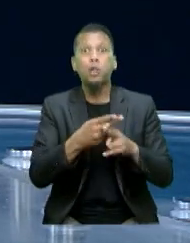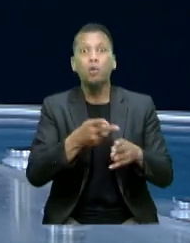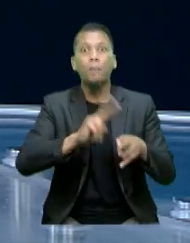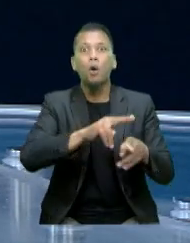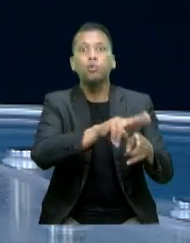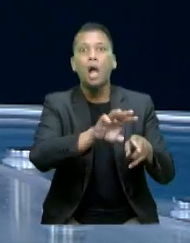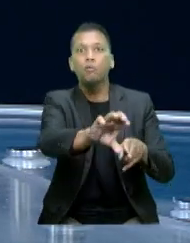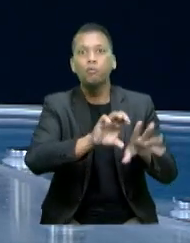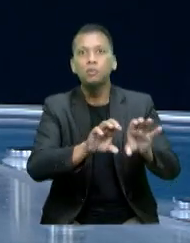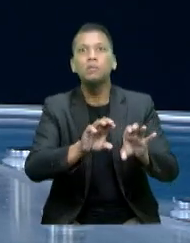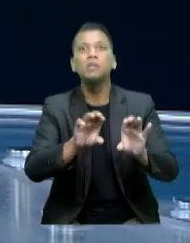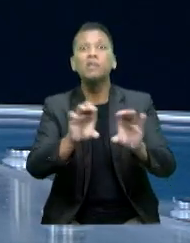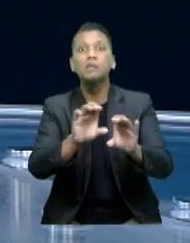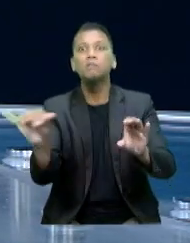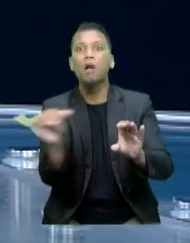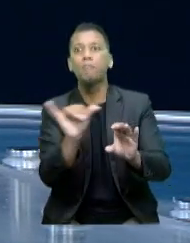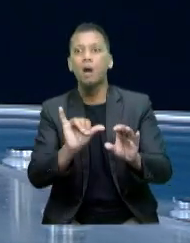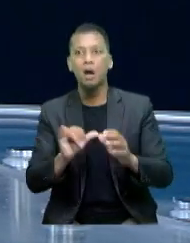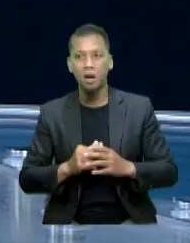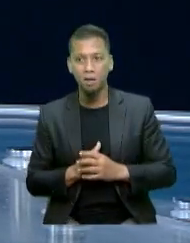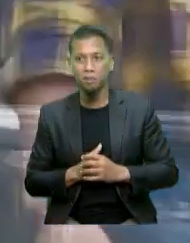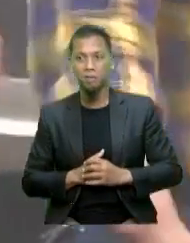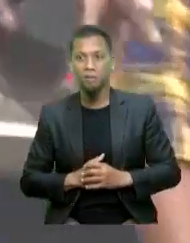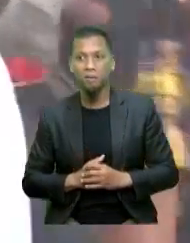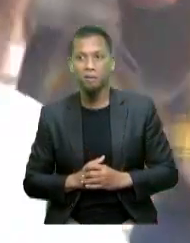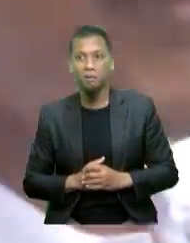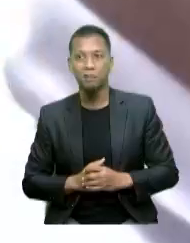meraup untung dalam investasi yang sama.